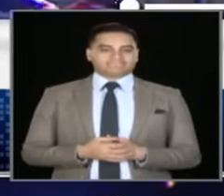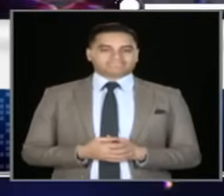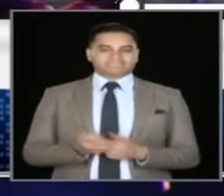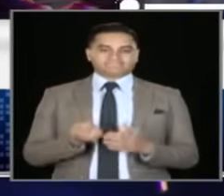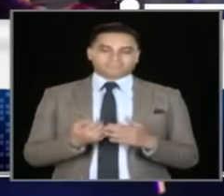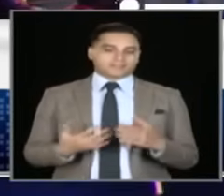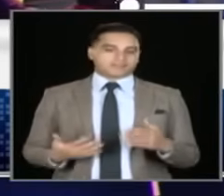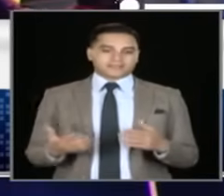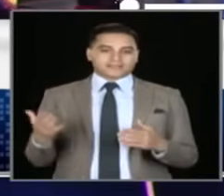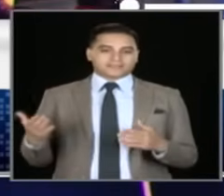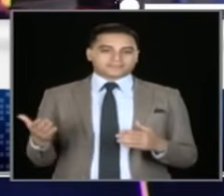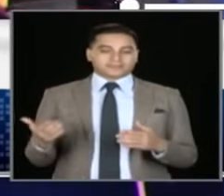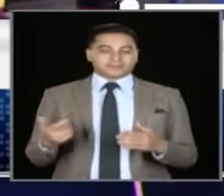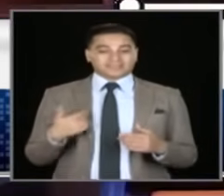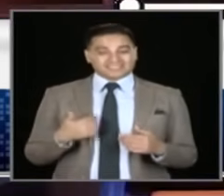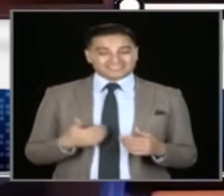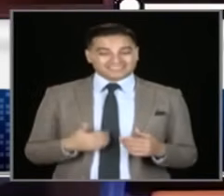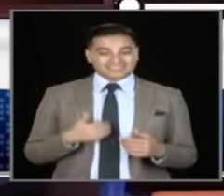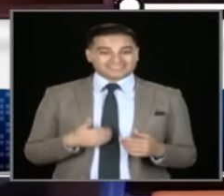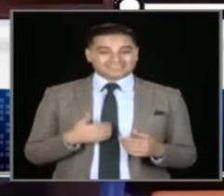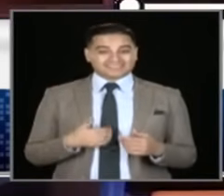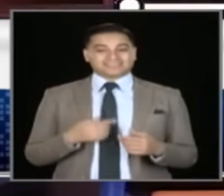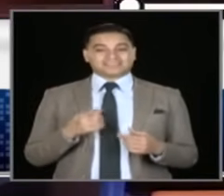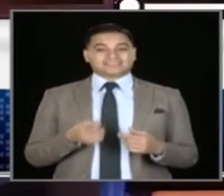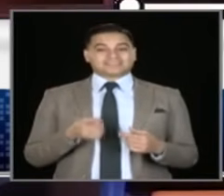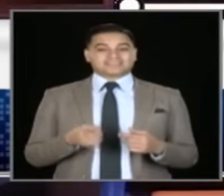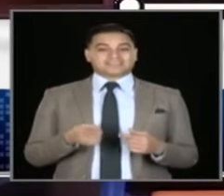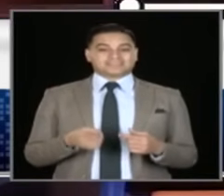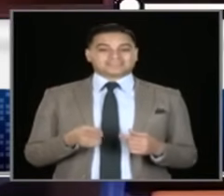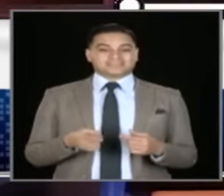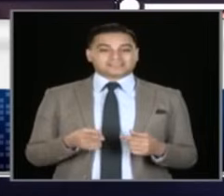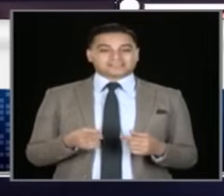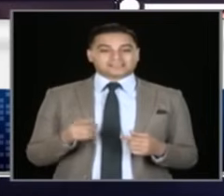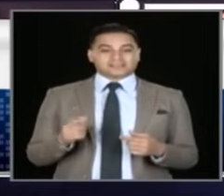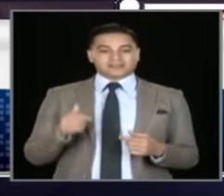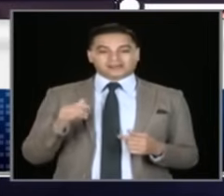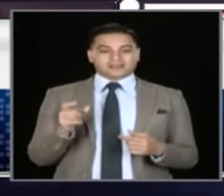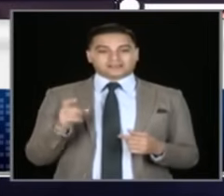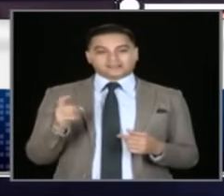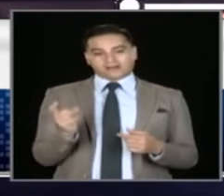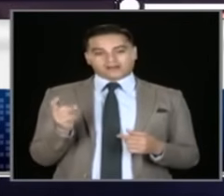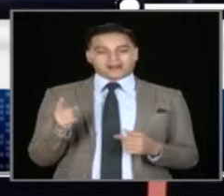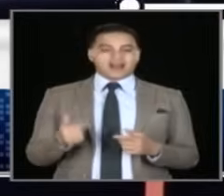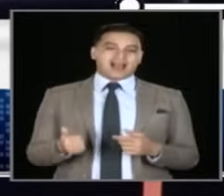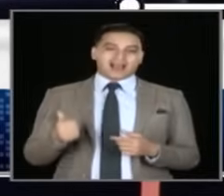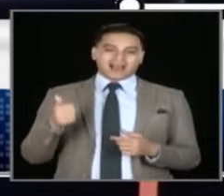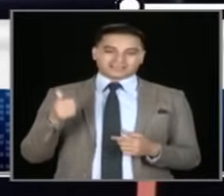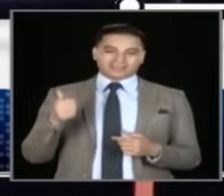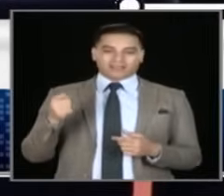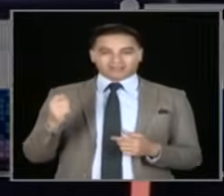نقط. هو لحني عشان كنت ثانية وأقول راينر ماريا ريلكا. بص، ناقص 5 أحسن من زائد